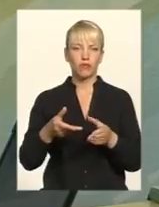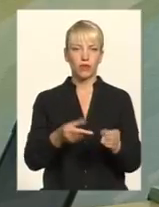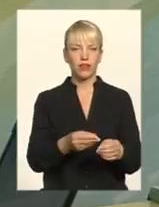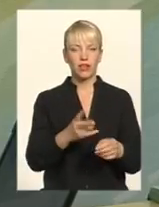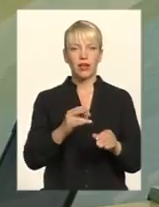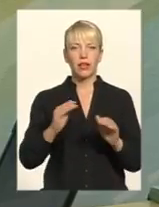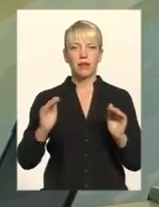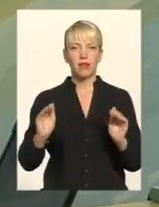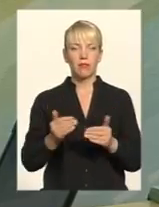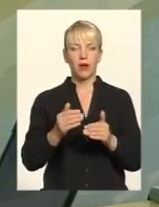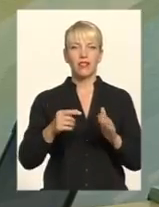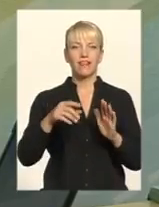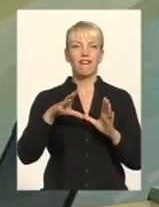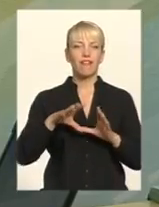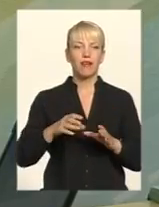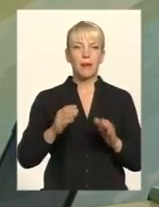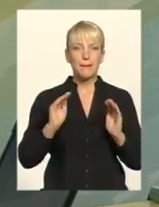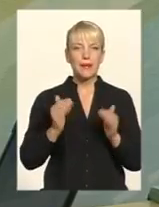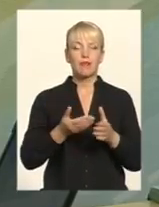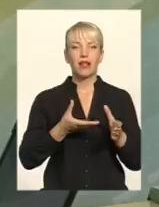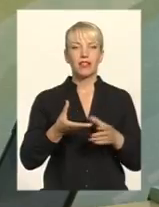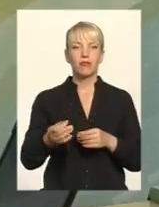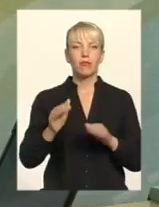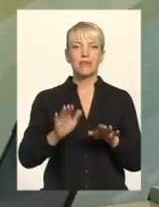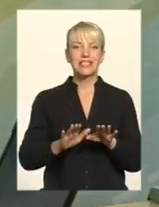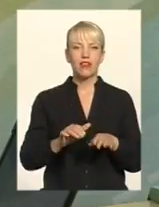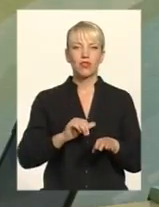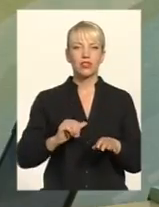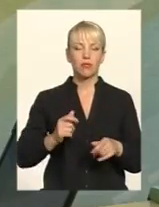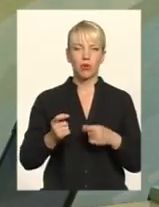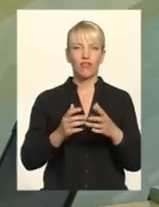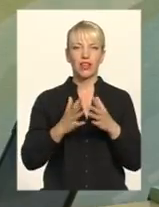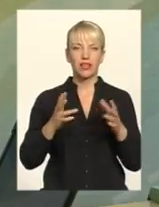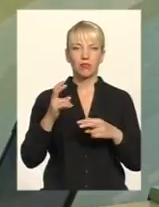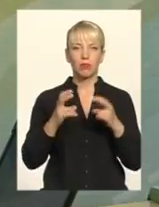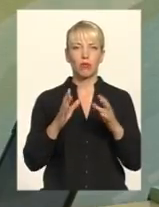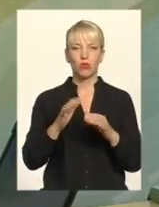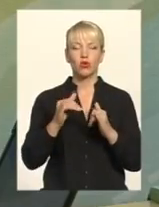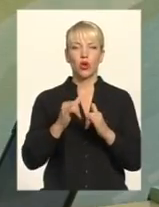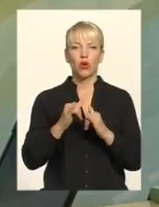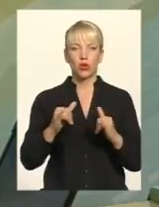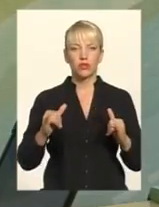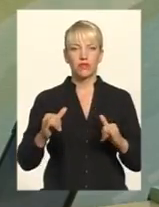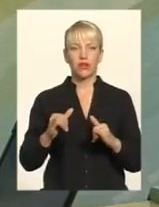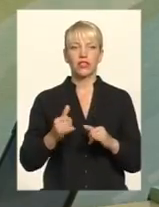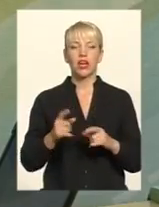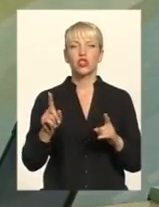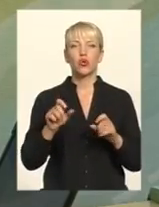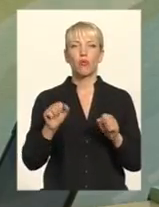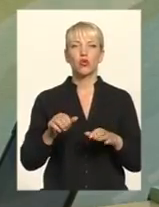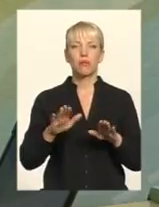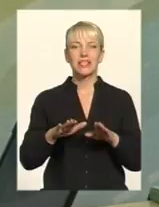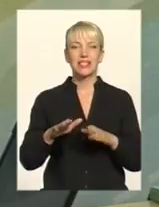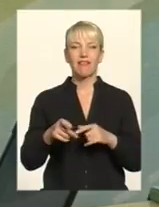вплив місцевого самоврядування, підприємства великі, вони будуть розвиватися і вони будуть самі розуміти. Що може місцева влада?